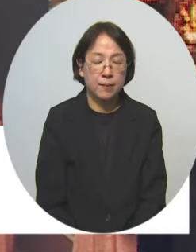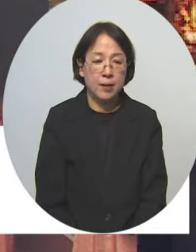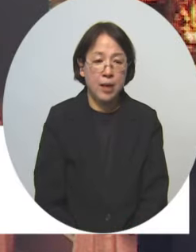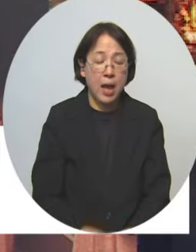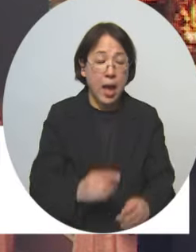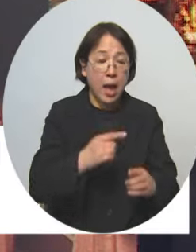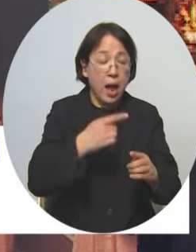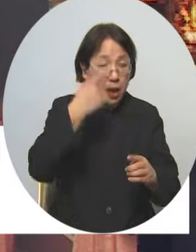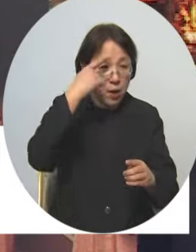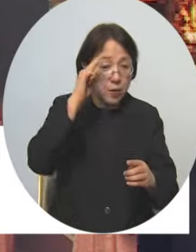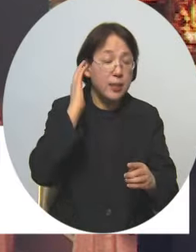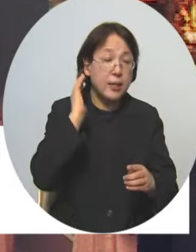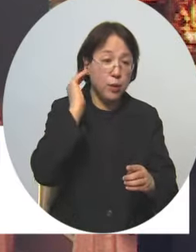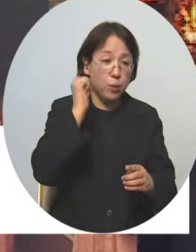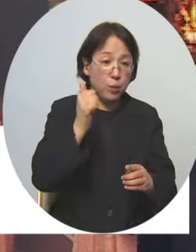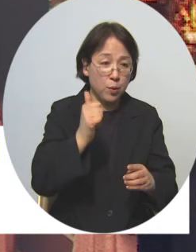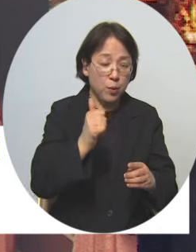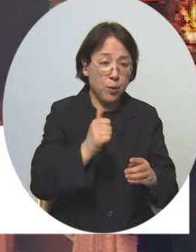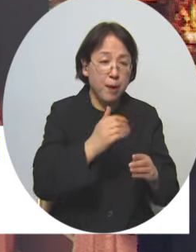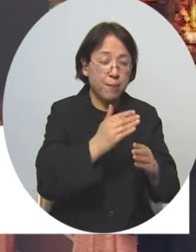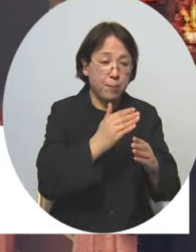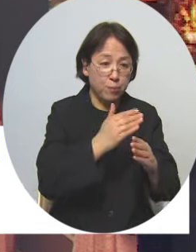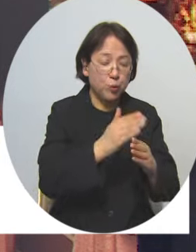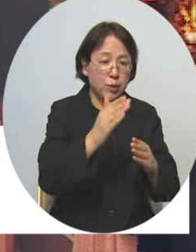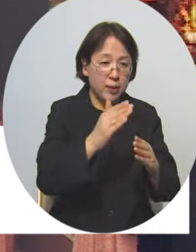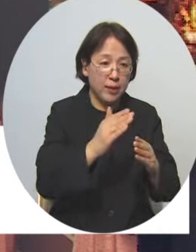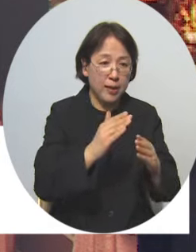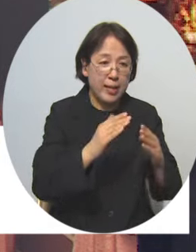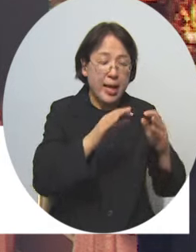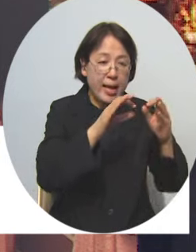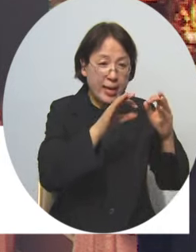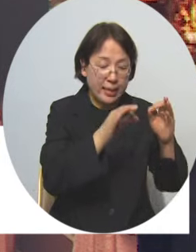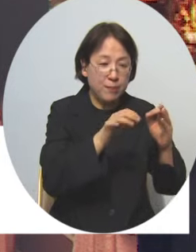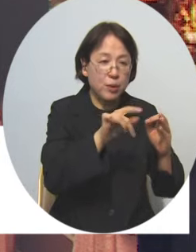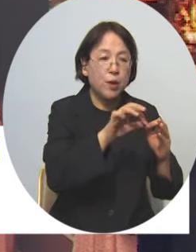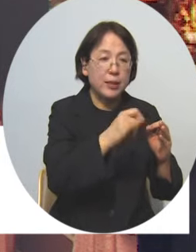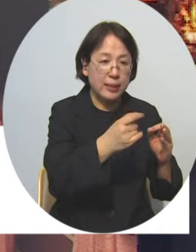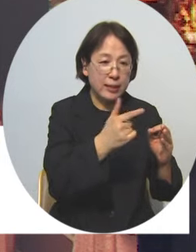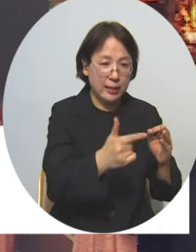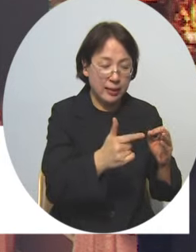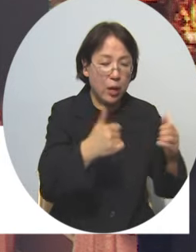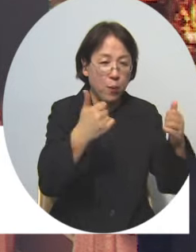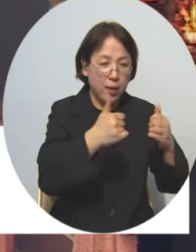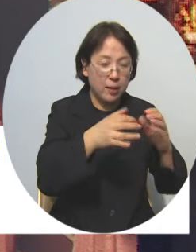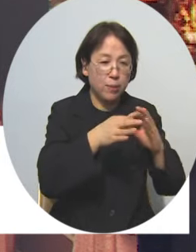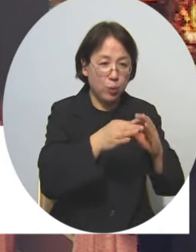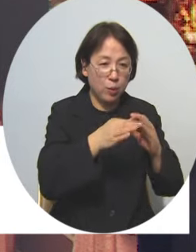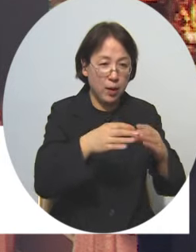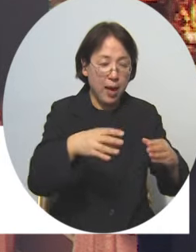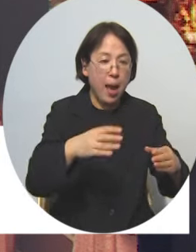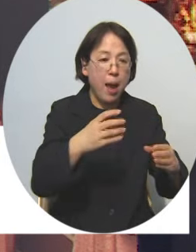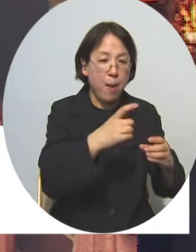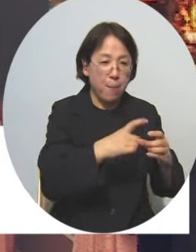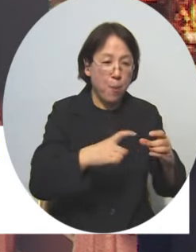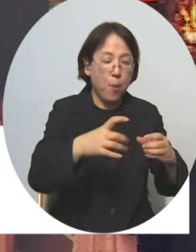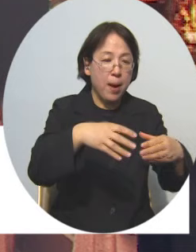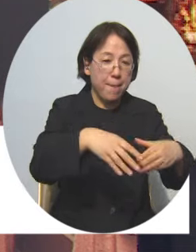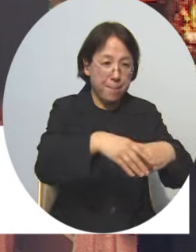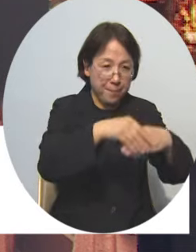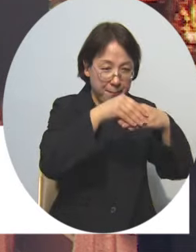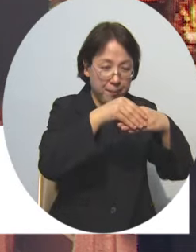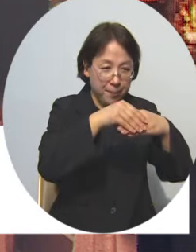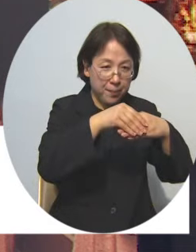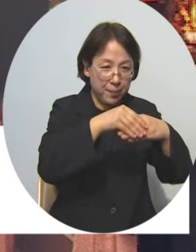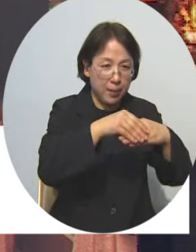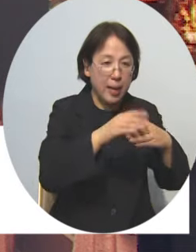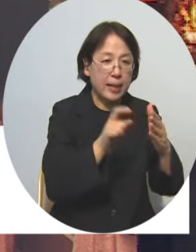푸틴 러시아 대통령과 김정은 북한 국무위원장이 정상회담을 통해 포괄적 전략 동반자 협정을 맺고 유사시 자동